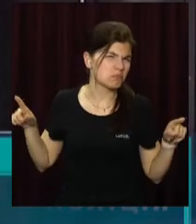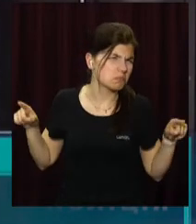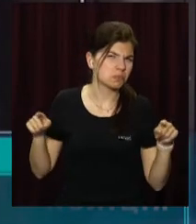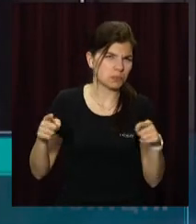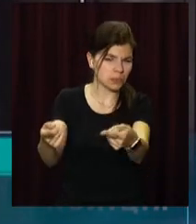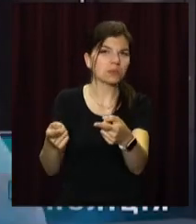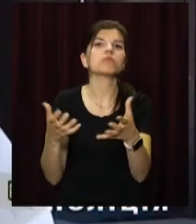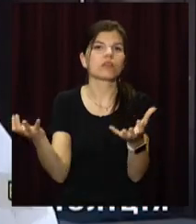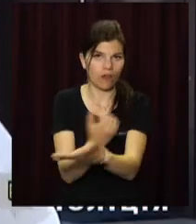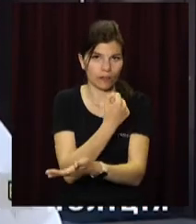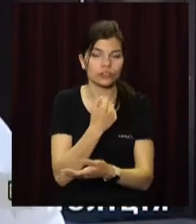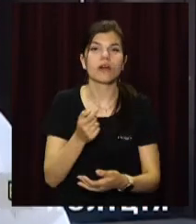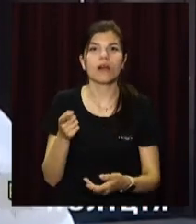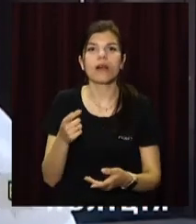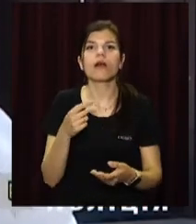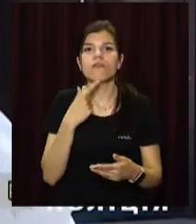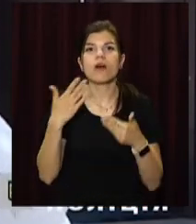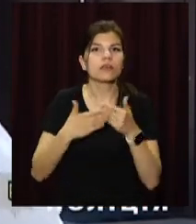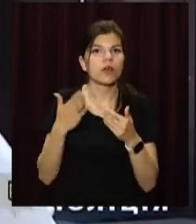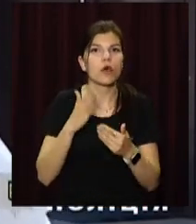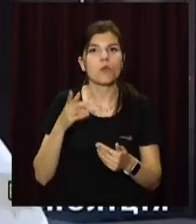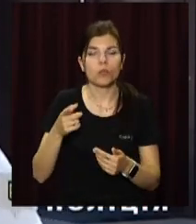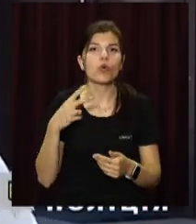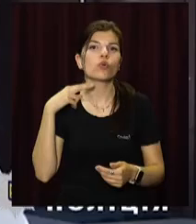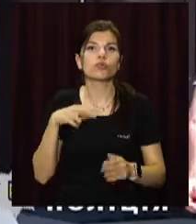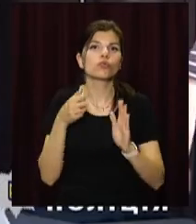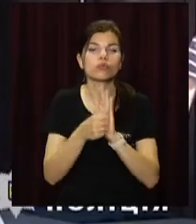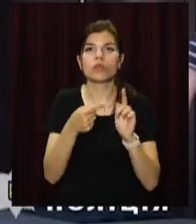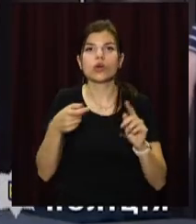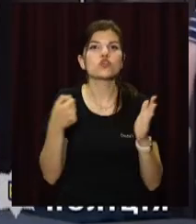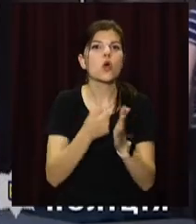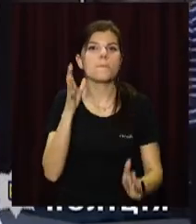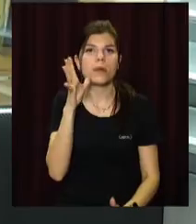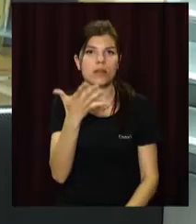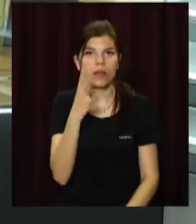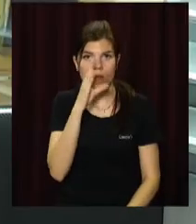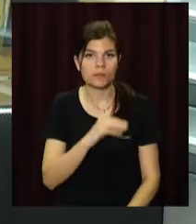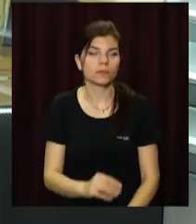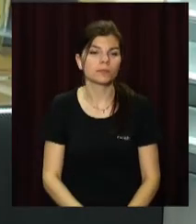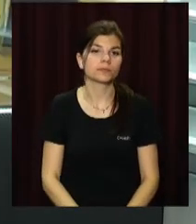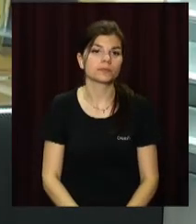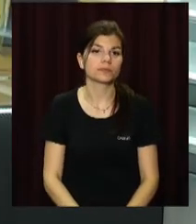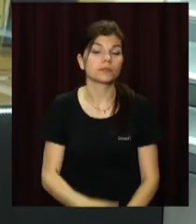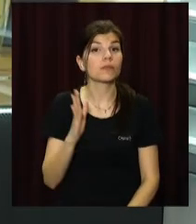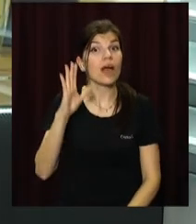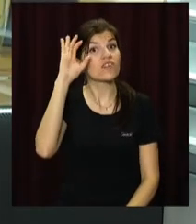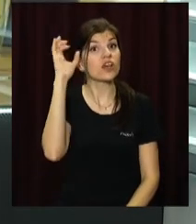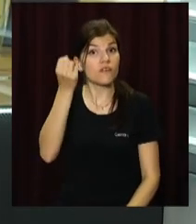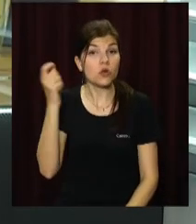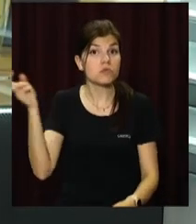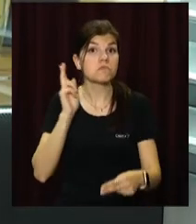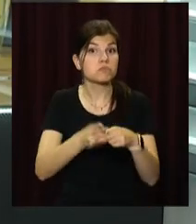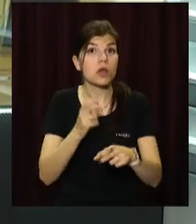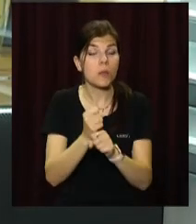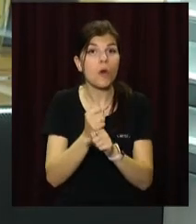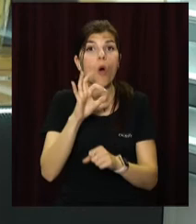статті передбачає максимальний вид покарання у вигляді позбавлення волі на строк до 5 років. А в Кривому Розі припинили